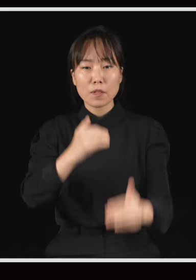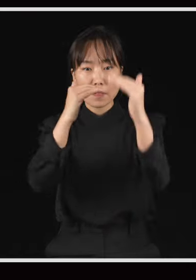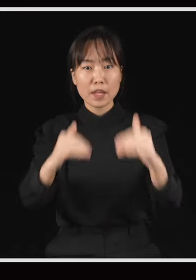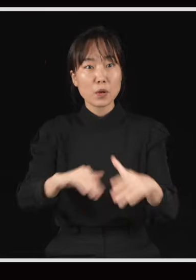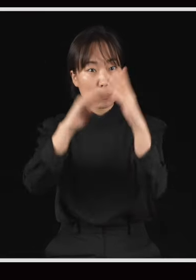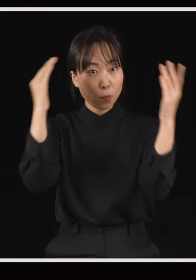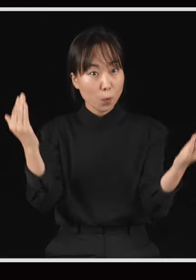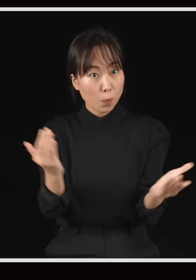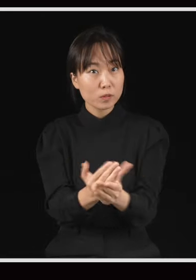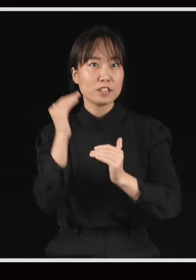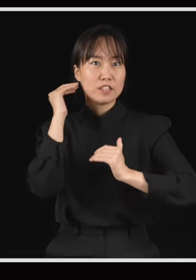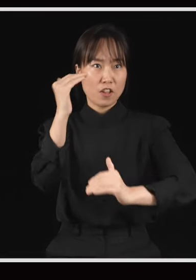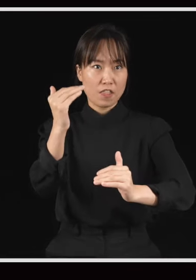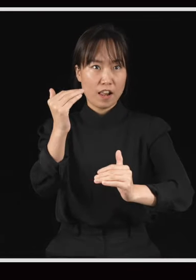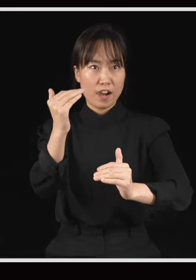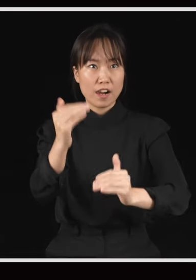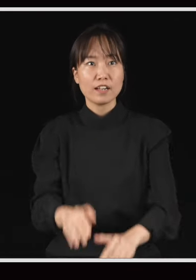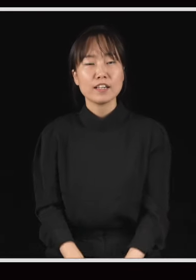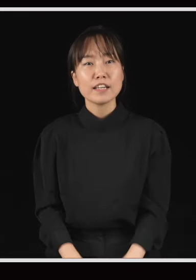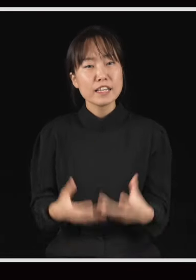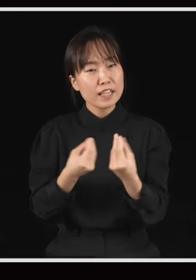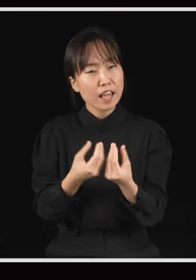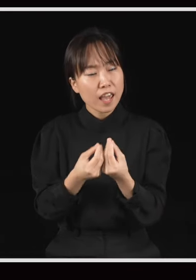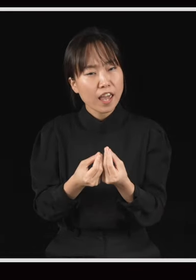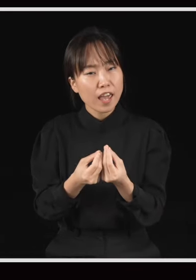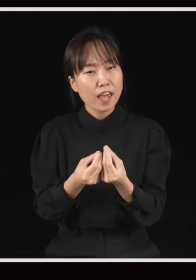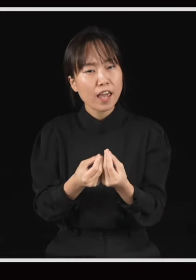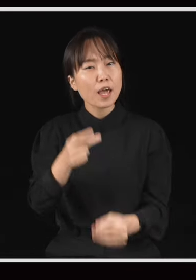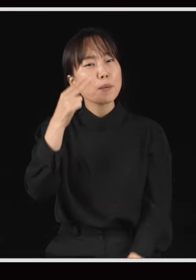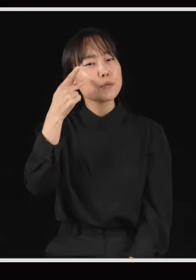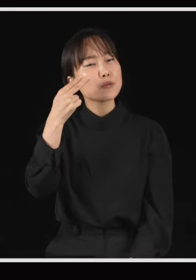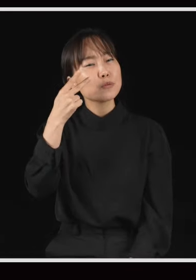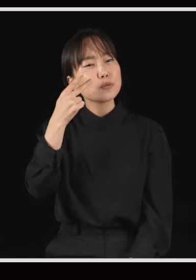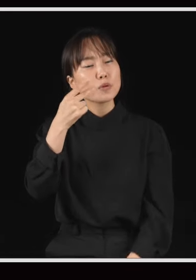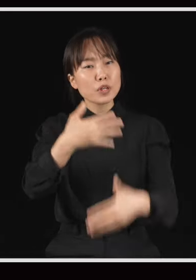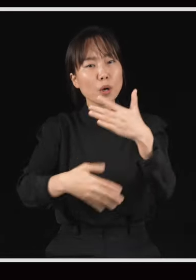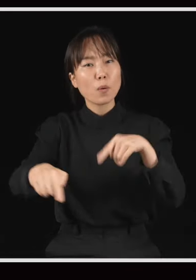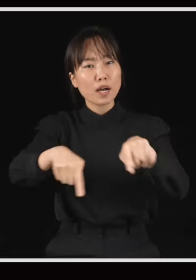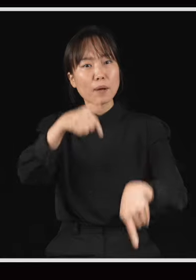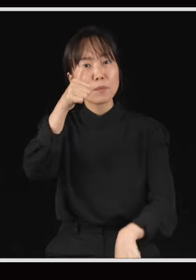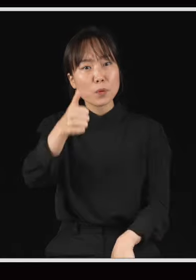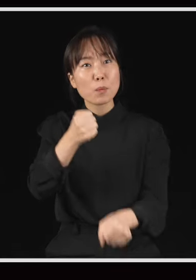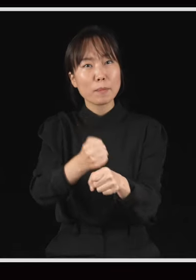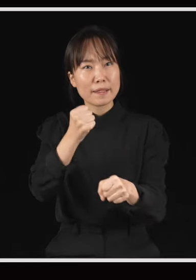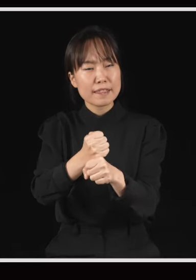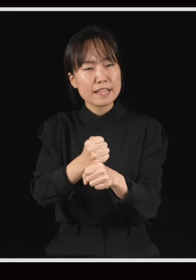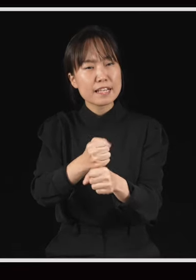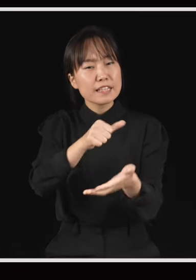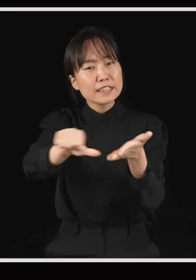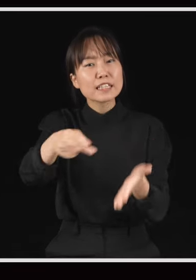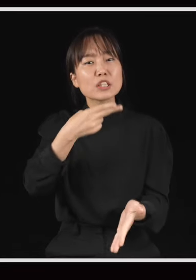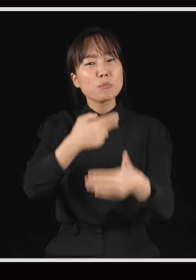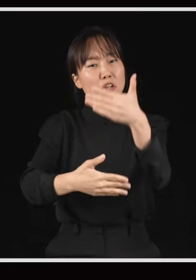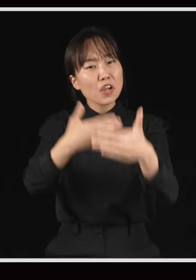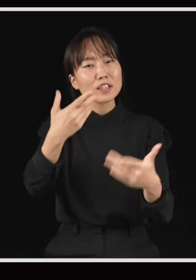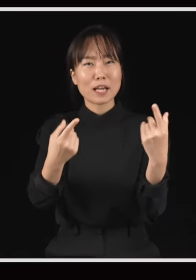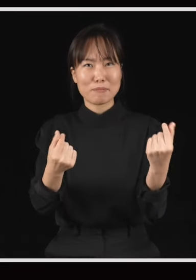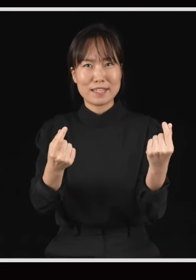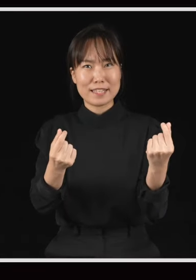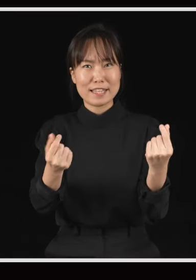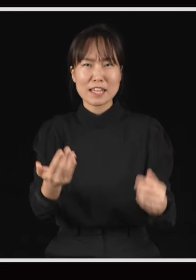무삭제판. 그러니까 근데 어쩌면은 쿠엔틴 타란티노 감독의 무삭제판 같은 걸지도 몰라요. 그러니까 조금